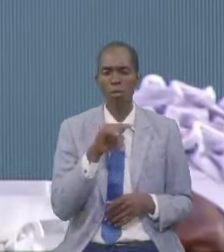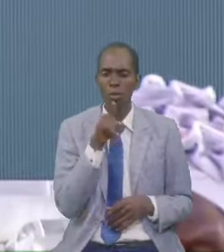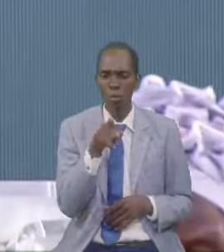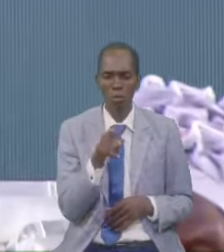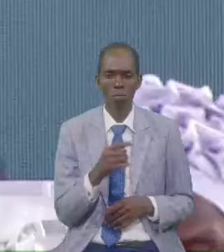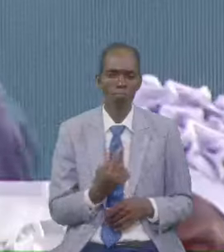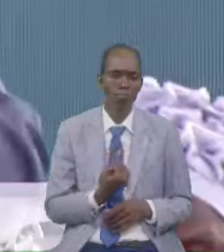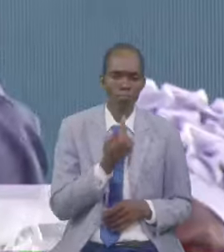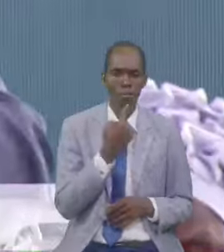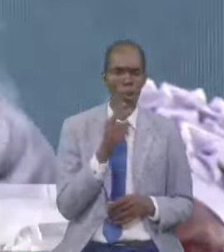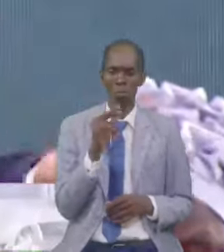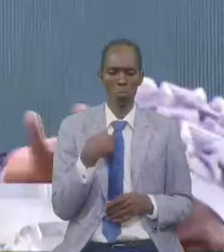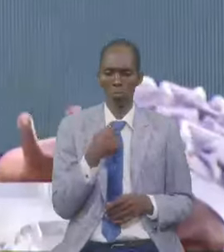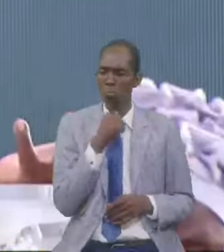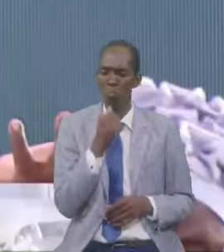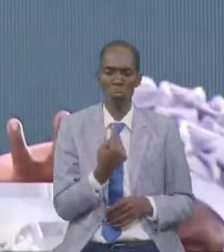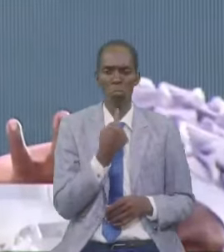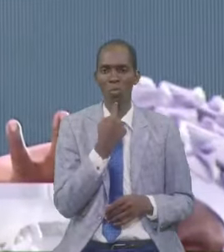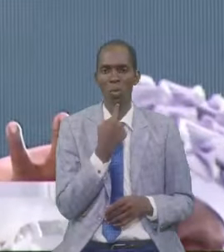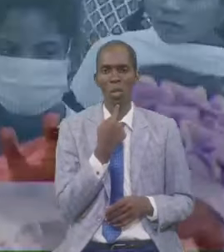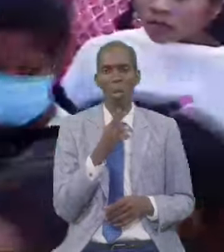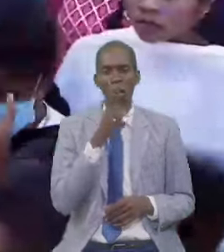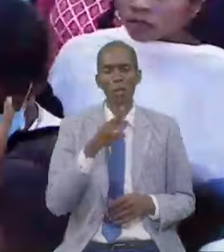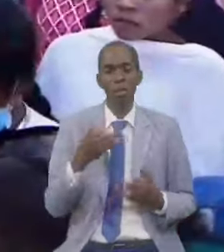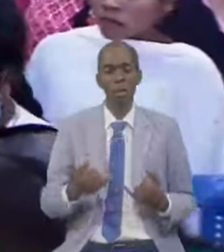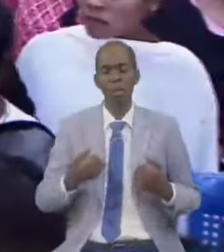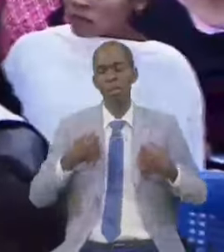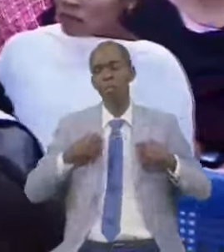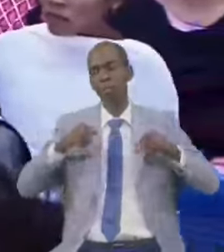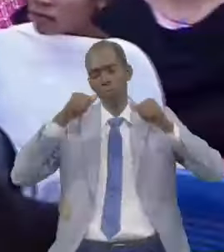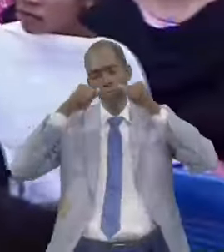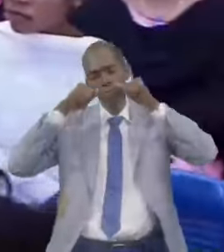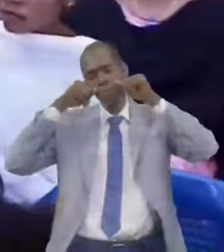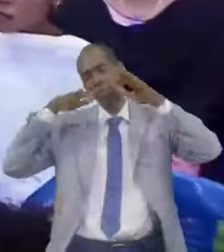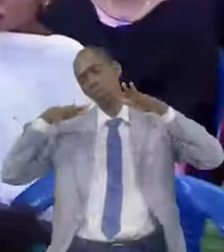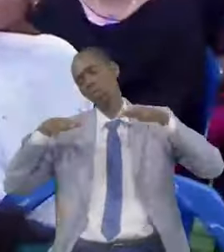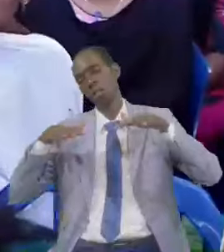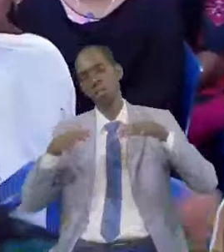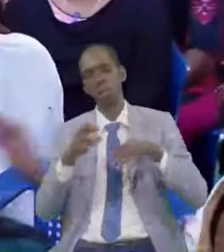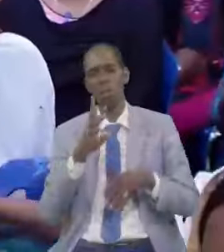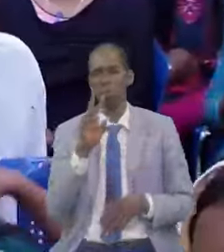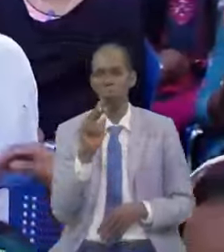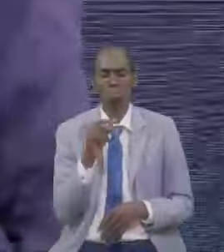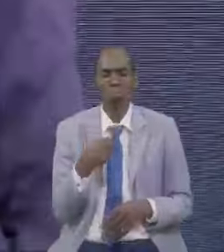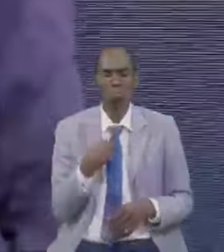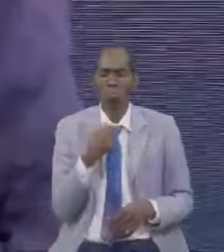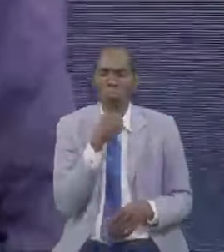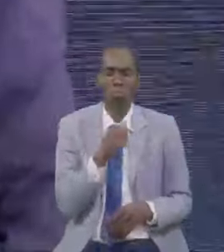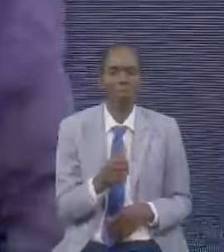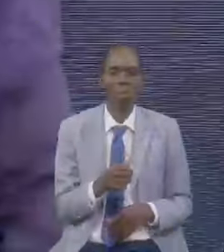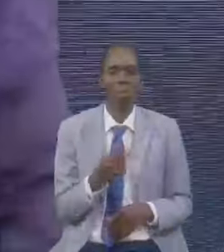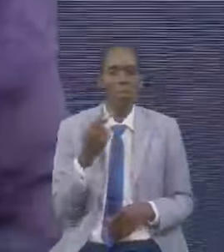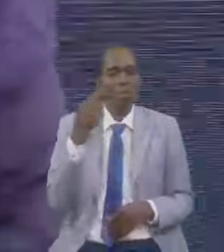No. లేదండి. Are you stressed out? ఒత్తిడికి లోనవుతున్నారా? No. లేదండి. The reason why many people have